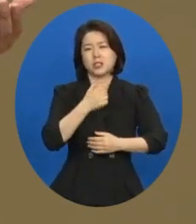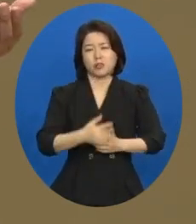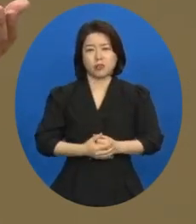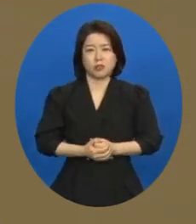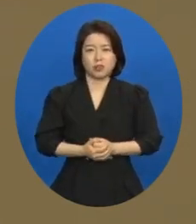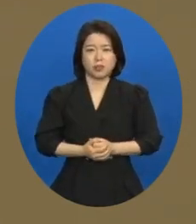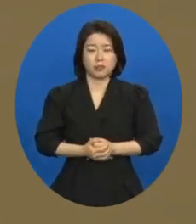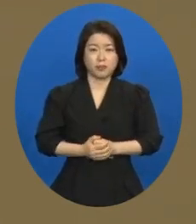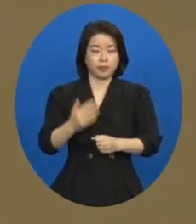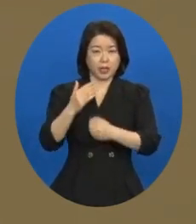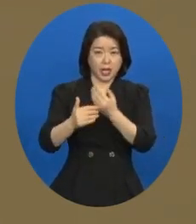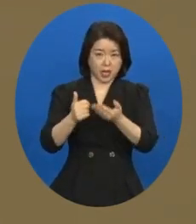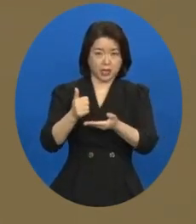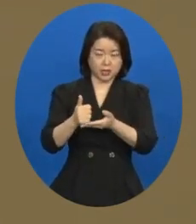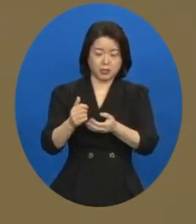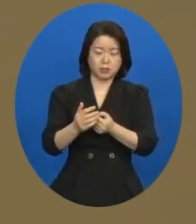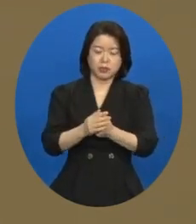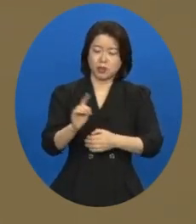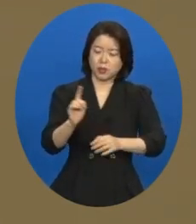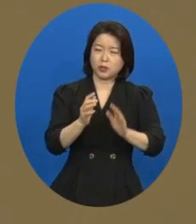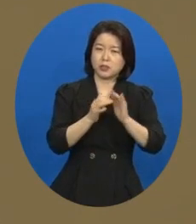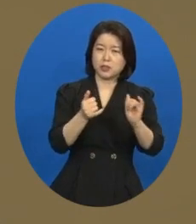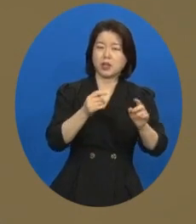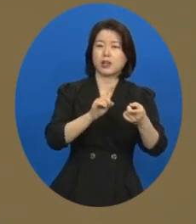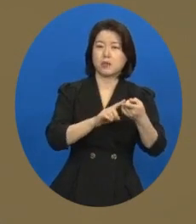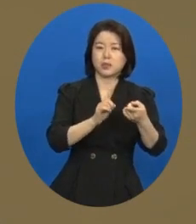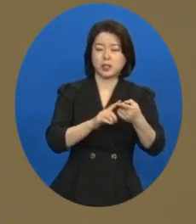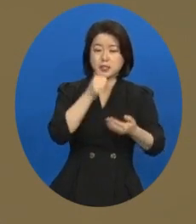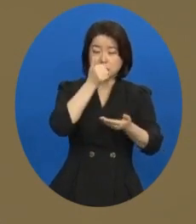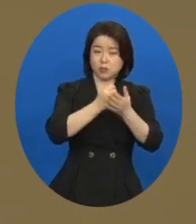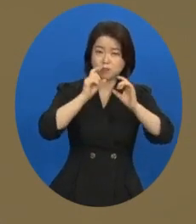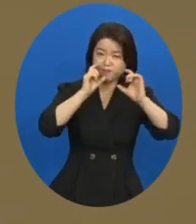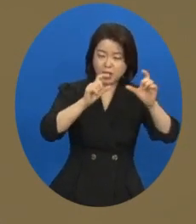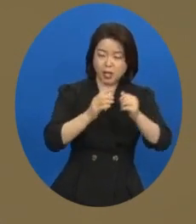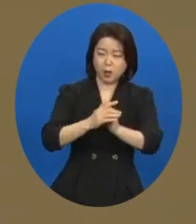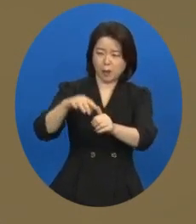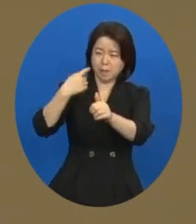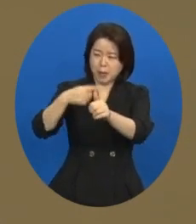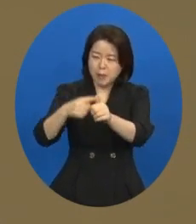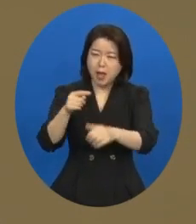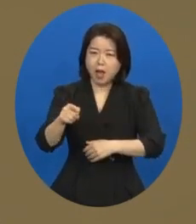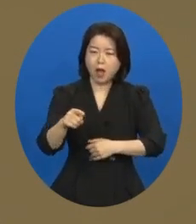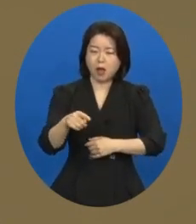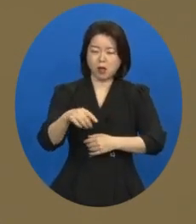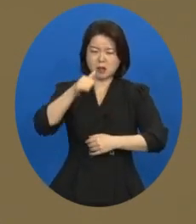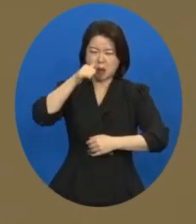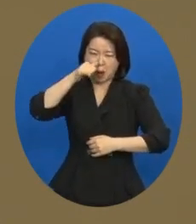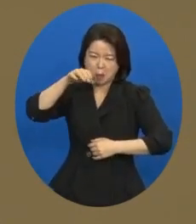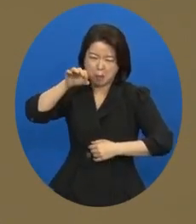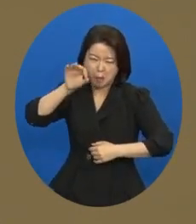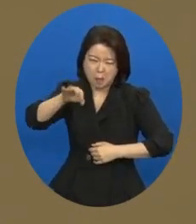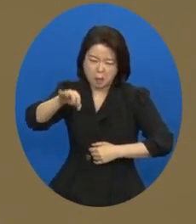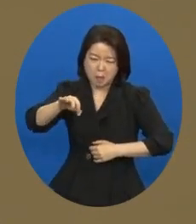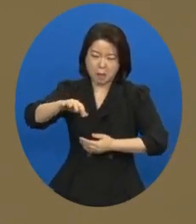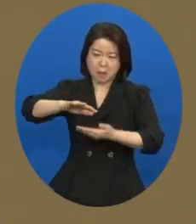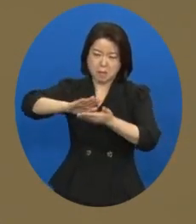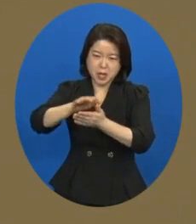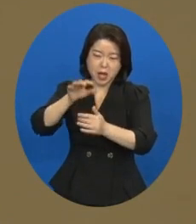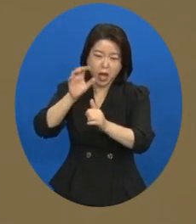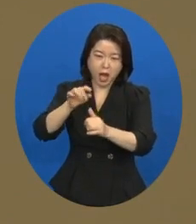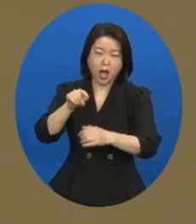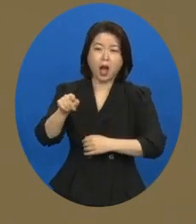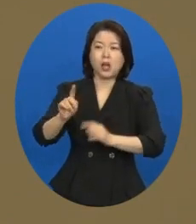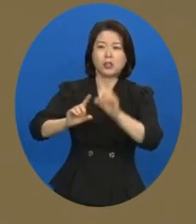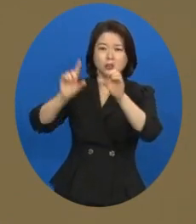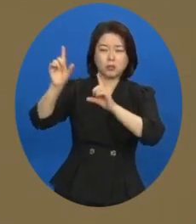하나님께서는 우리가 어떤 사람에 대해서 정죄하고 비난하고 멸시하고 하는 것을 얼마나